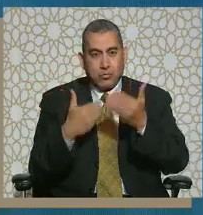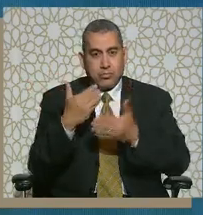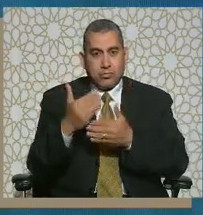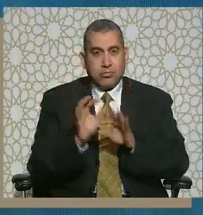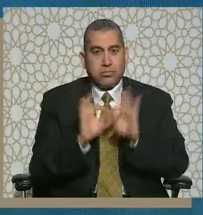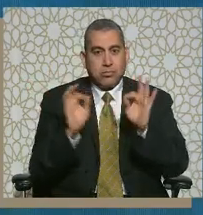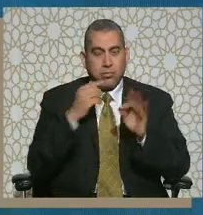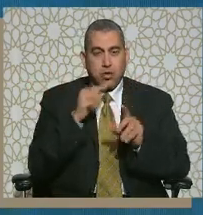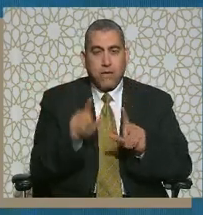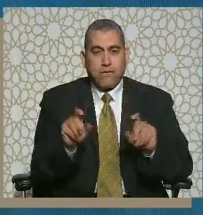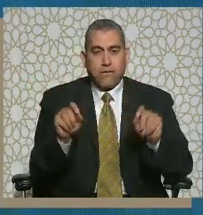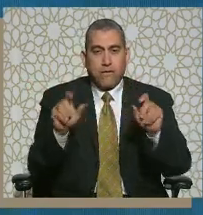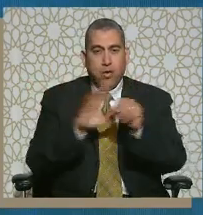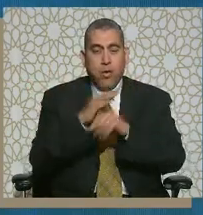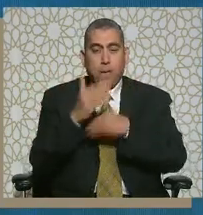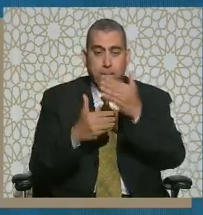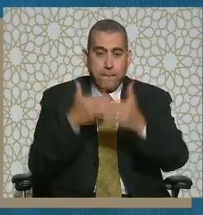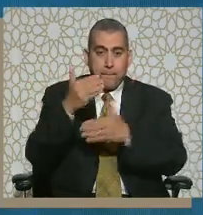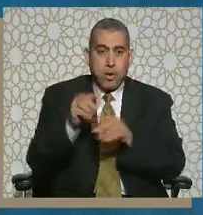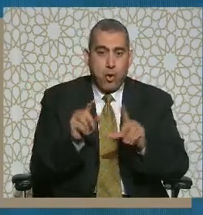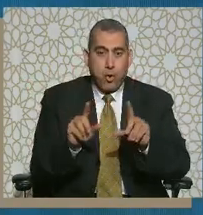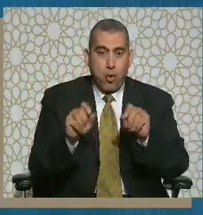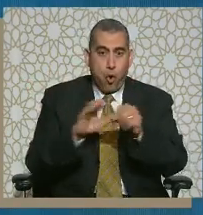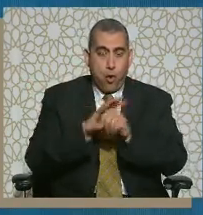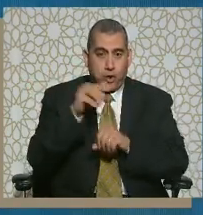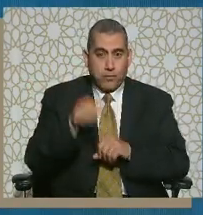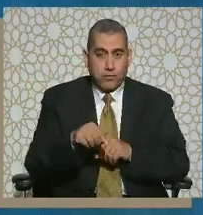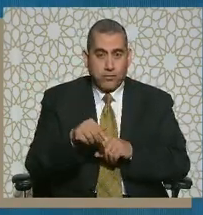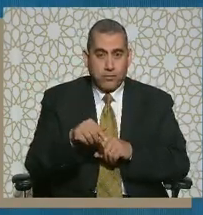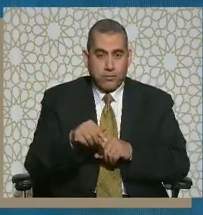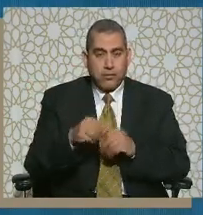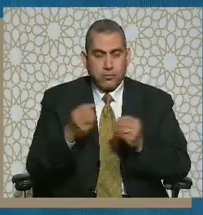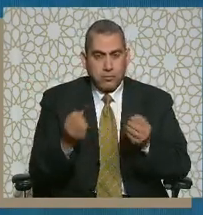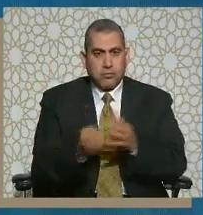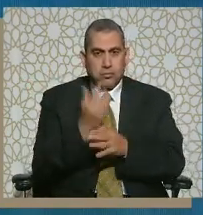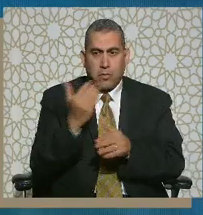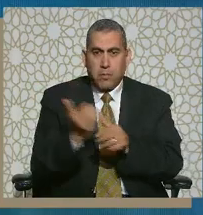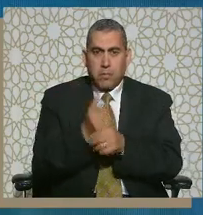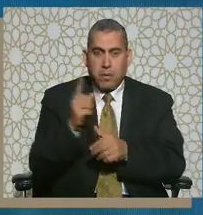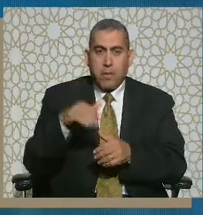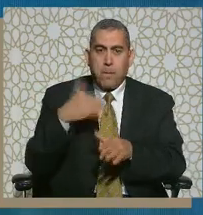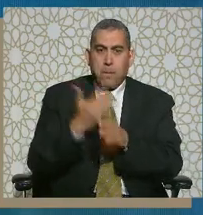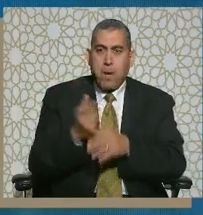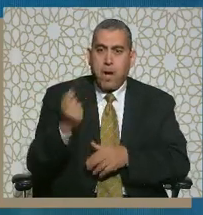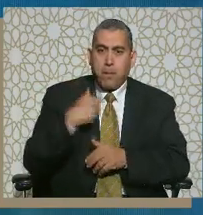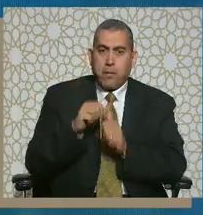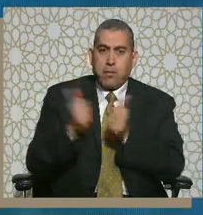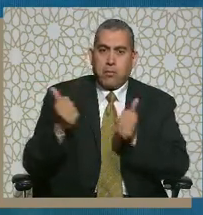لغايه كورونا كده مثلا. بعد كورونا ففوجئت بالست بتاعتي، رفعت عليا قضيه خلع.